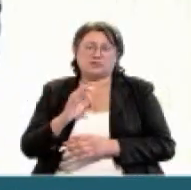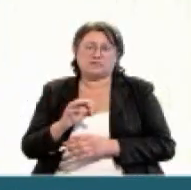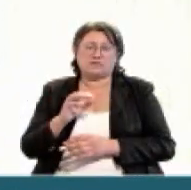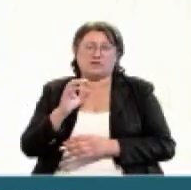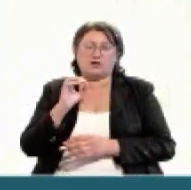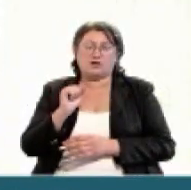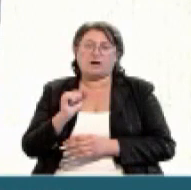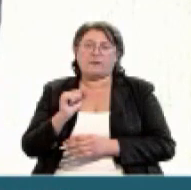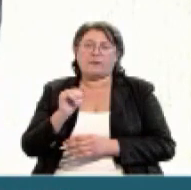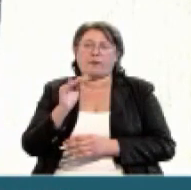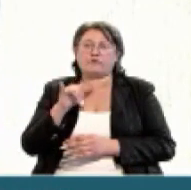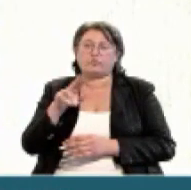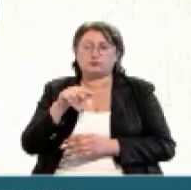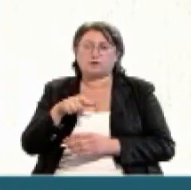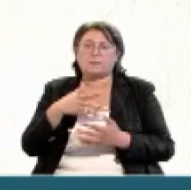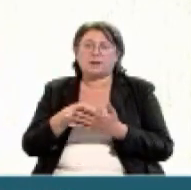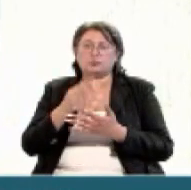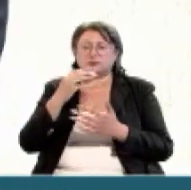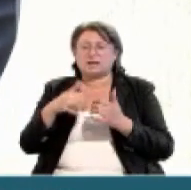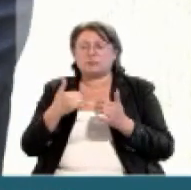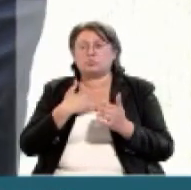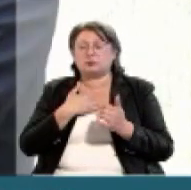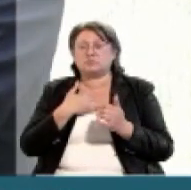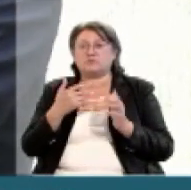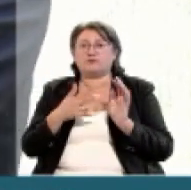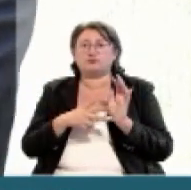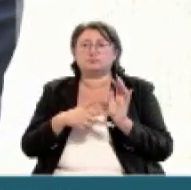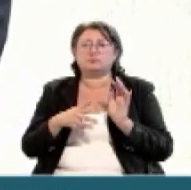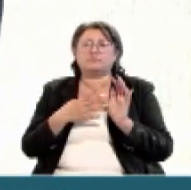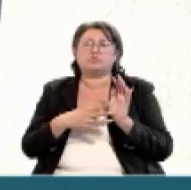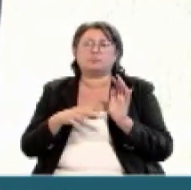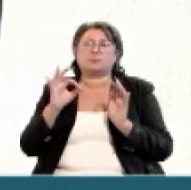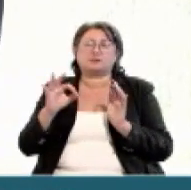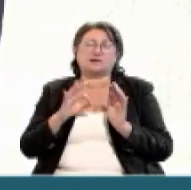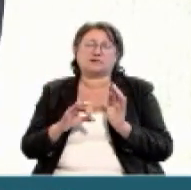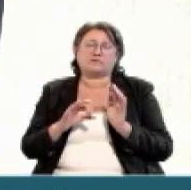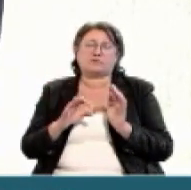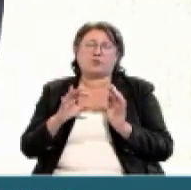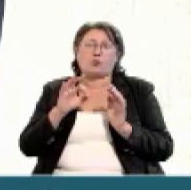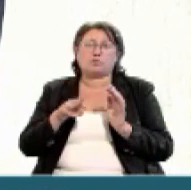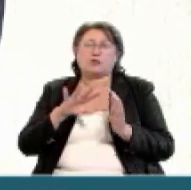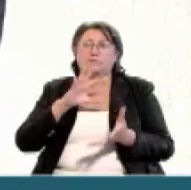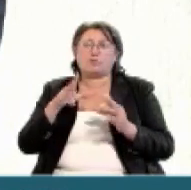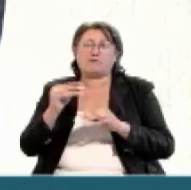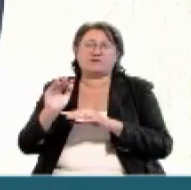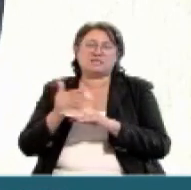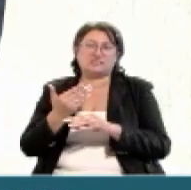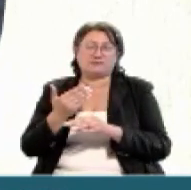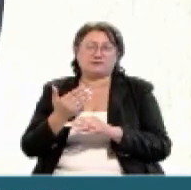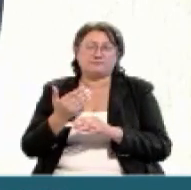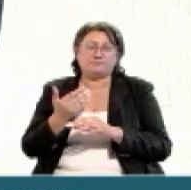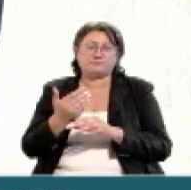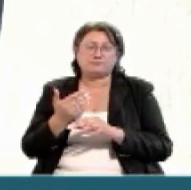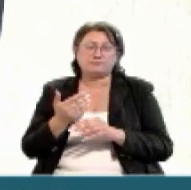Ал еңбекақы төлеу қорының үлес салмағы орта есеппен қаржыландыру көлемінің 80-90%-ын құрайды. Жүйелі қаржыландырмау